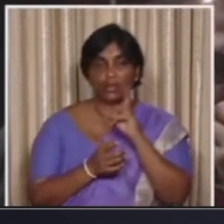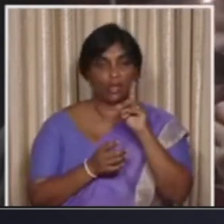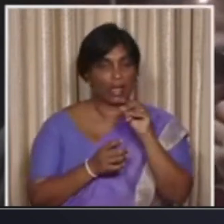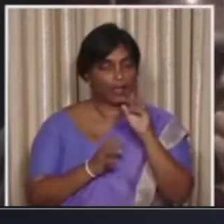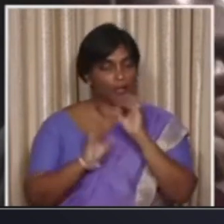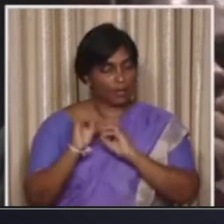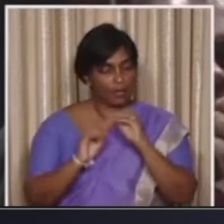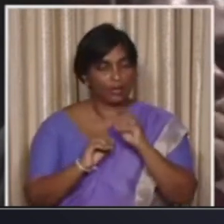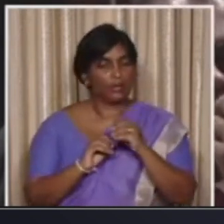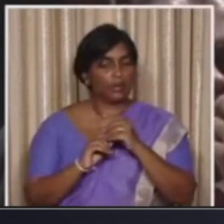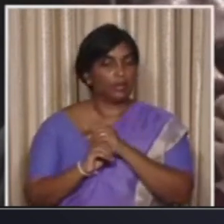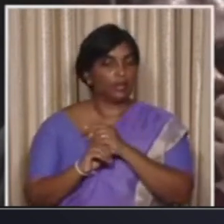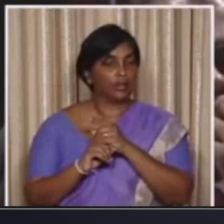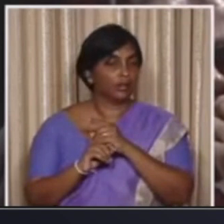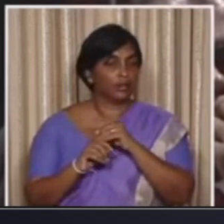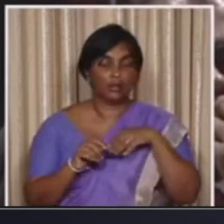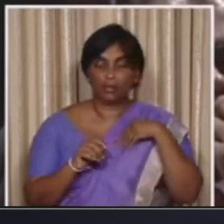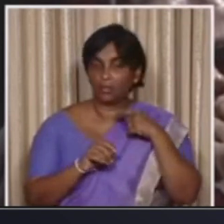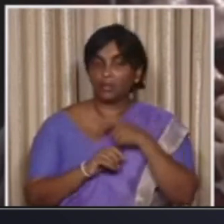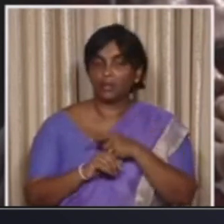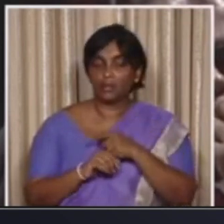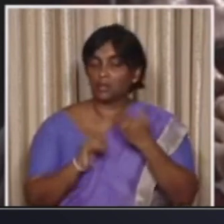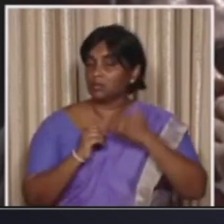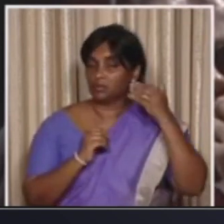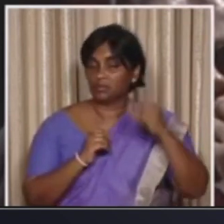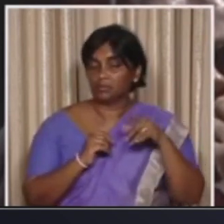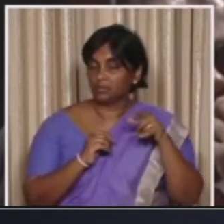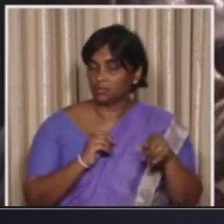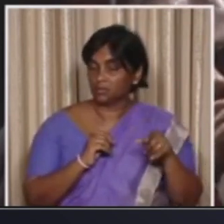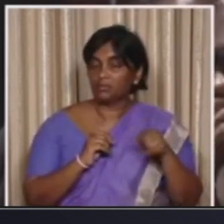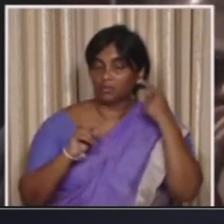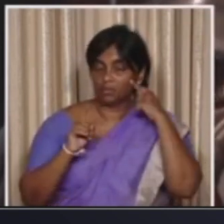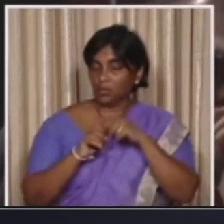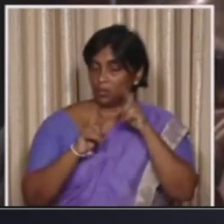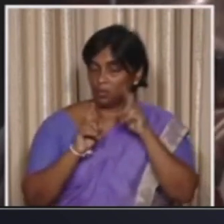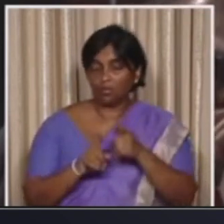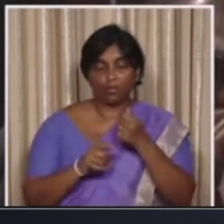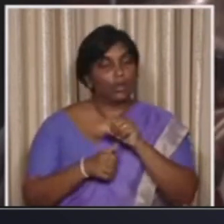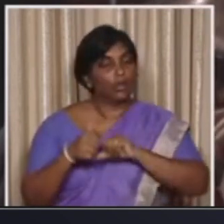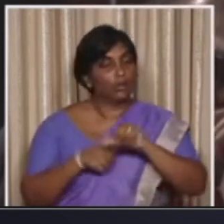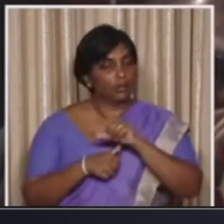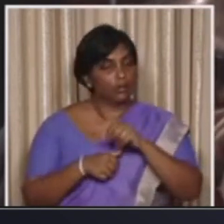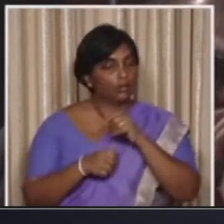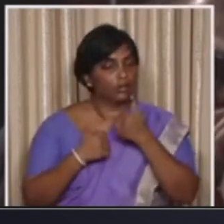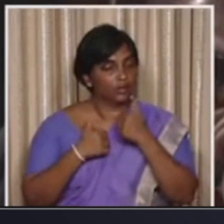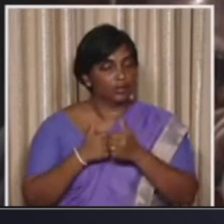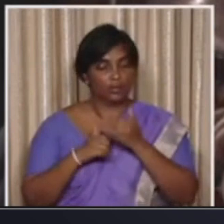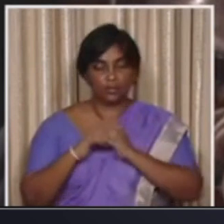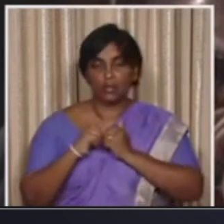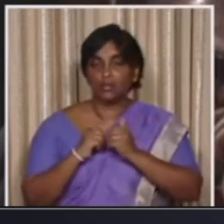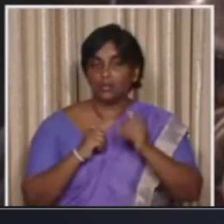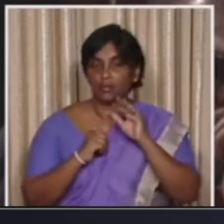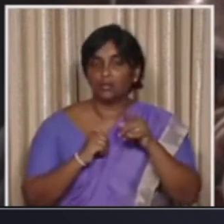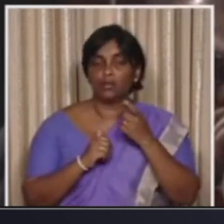11%ක් කැපිටල් ඇඩික්වසි රේට් එකෙන් එහාට ගිහිල්ලා තියෙනවා නම් එවැනි මූල්‍ය ආයතන වලට යහපත් ප්‍රියාත්මක වෙනවා